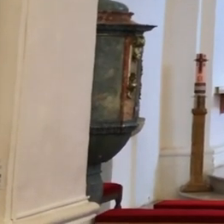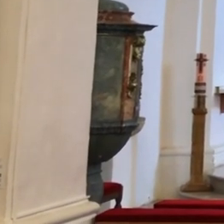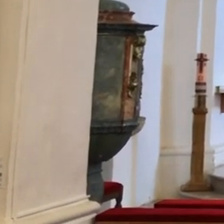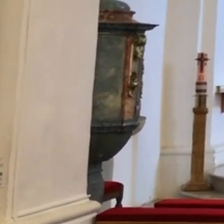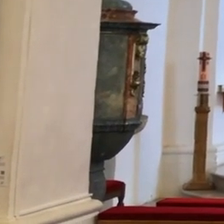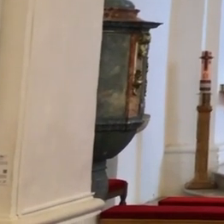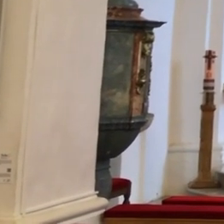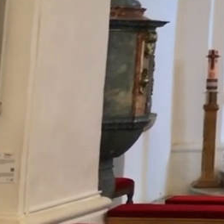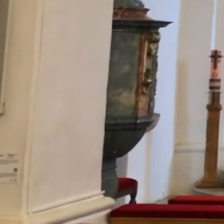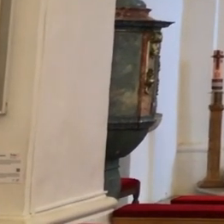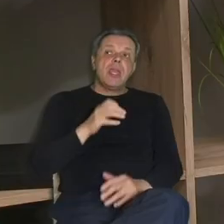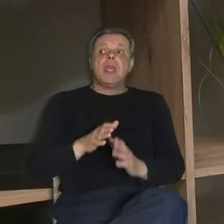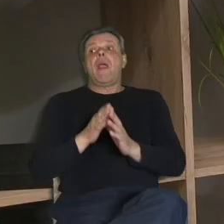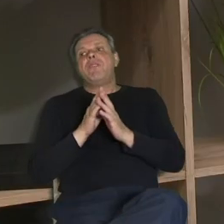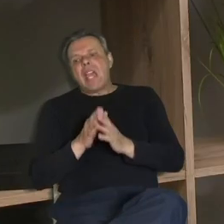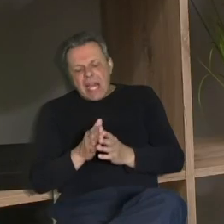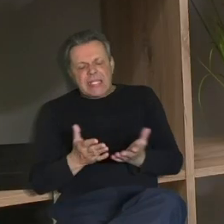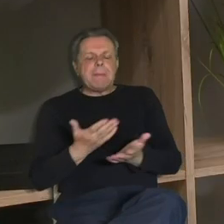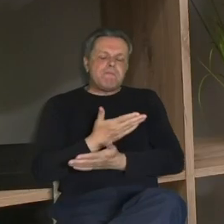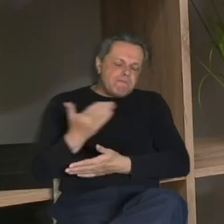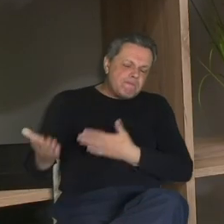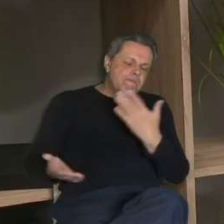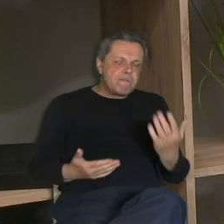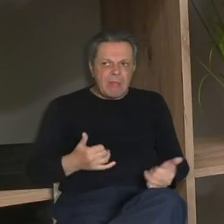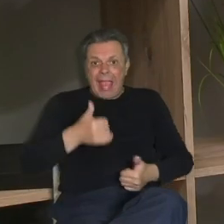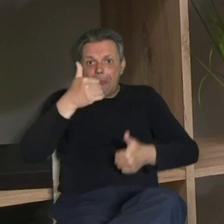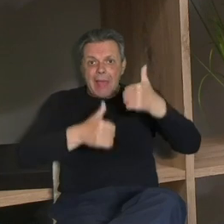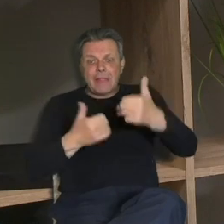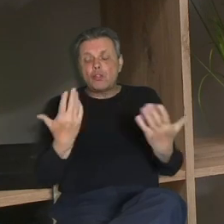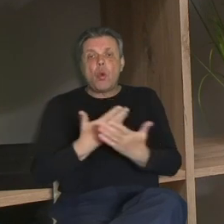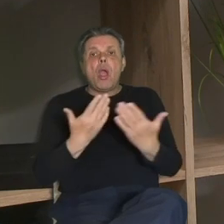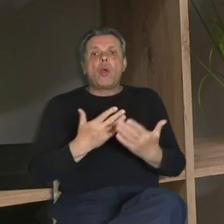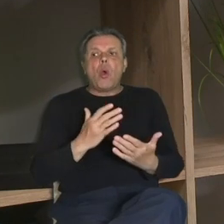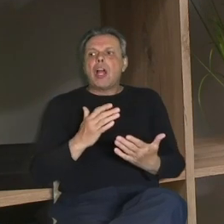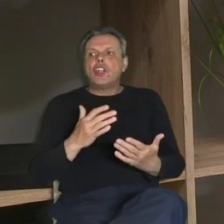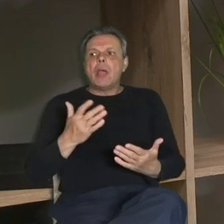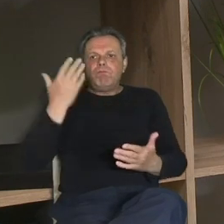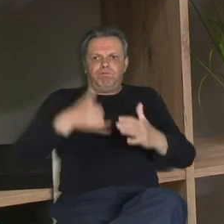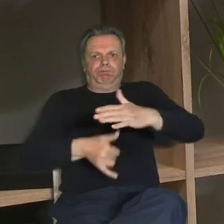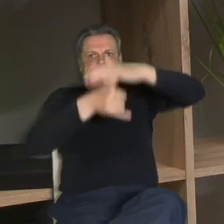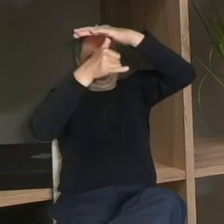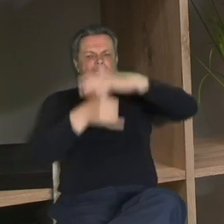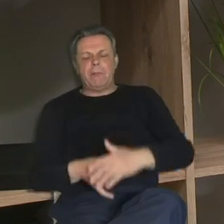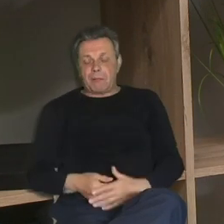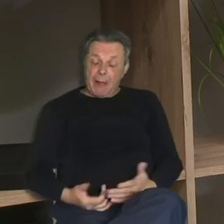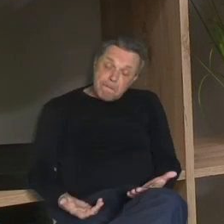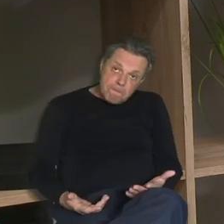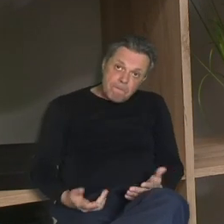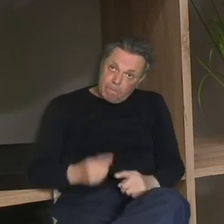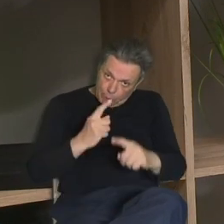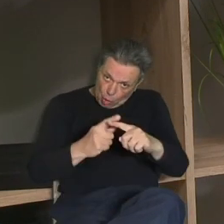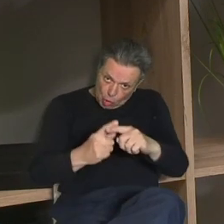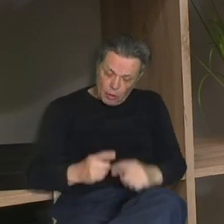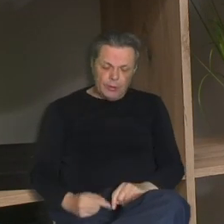I vjere se međusobno na određeni način natječu koja će prevladati svijetom. Nije li tako?